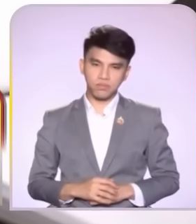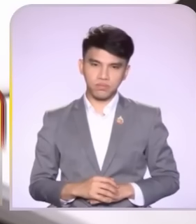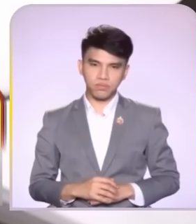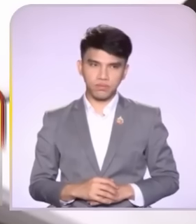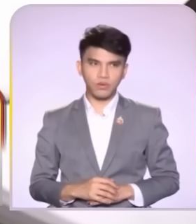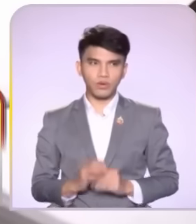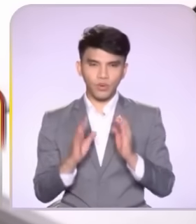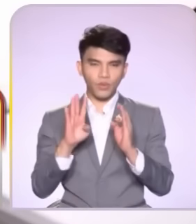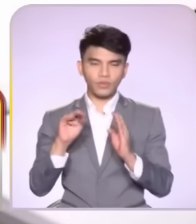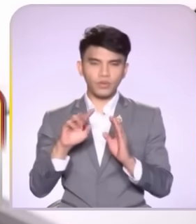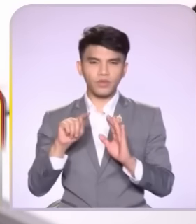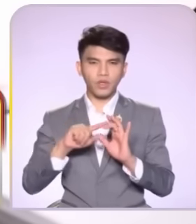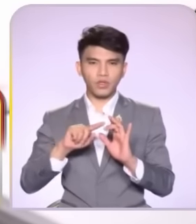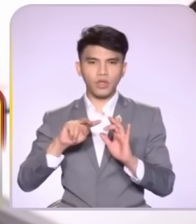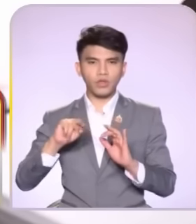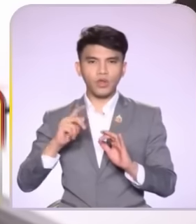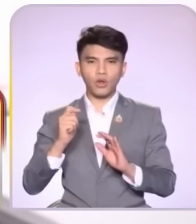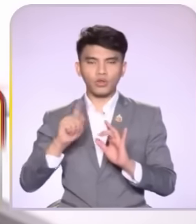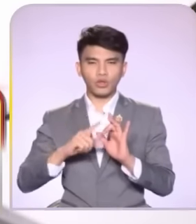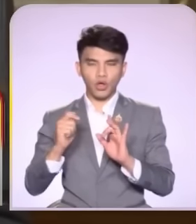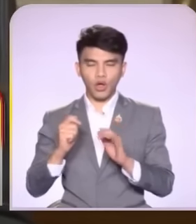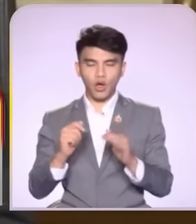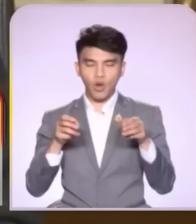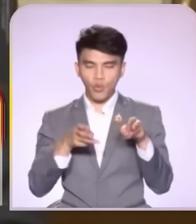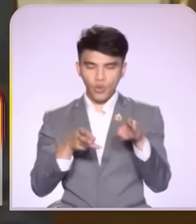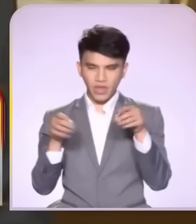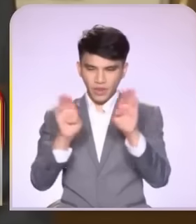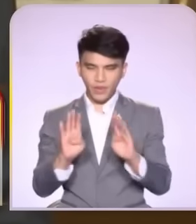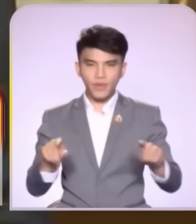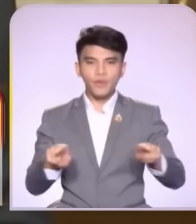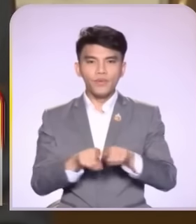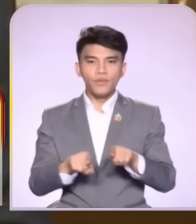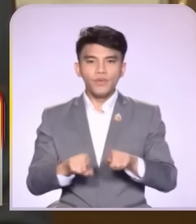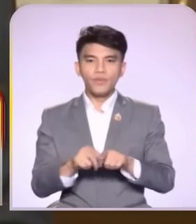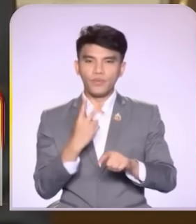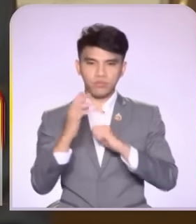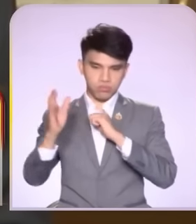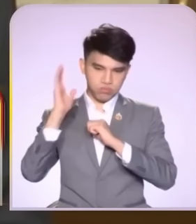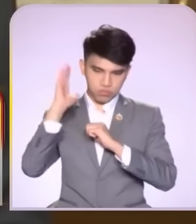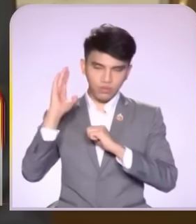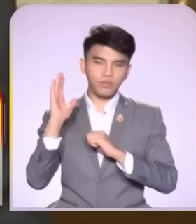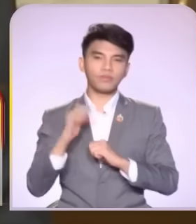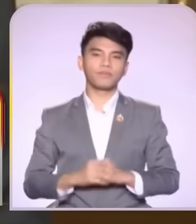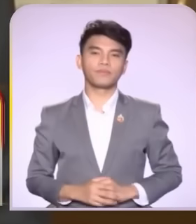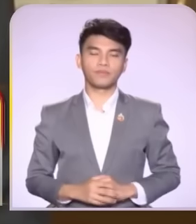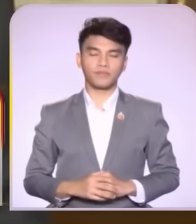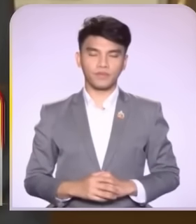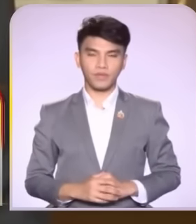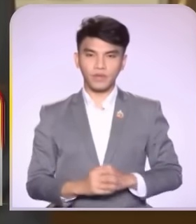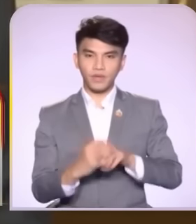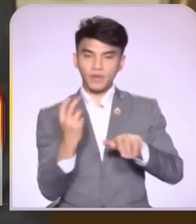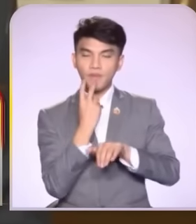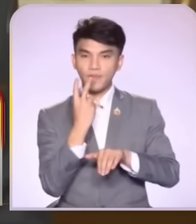เป็นหนึ่งประมาณ40คนแต่ละคนนะเปิดเผยรูปแบบคล้ายๆกันว่าเห็นโฆษณาทางสื่อออนไลน์และทางโทรทัศ